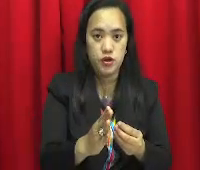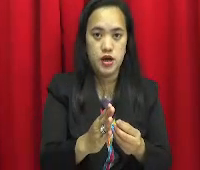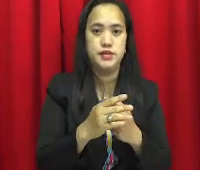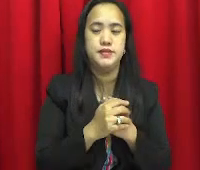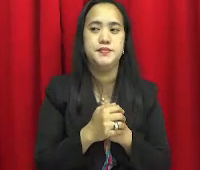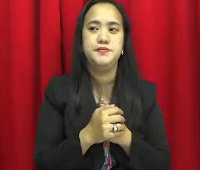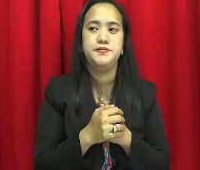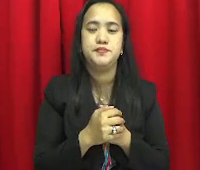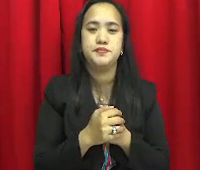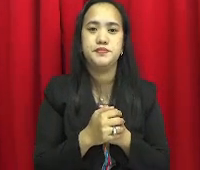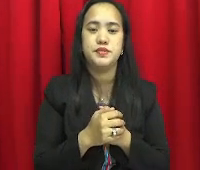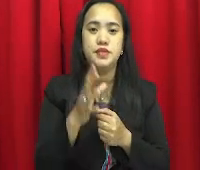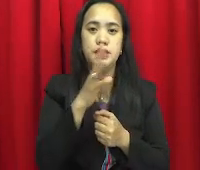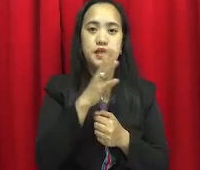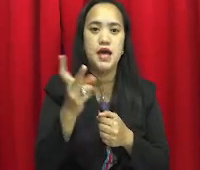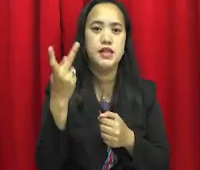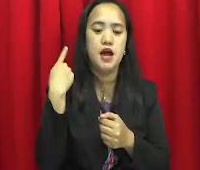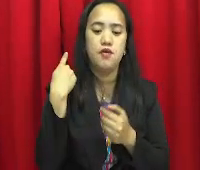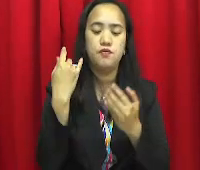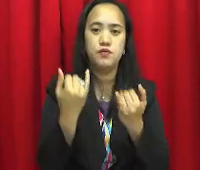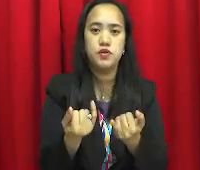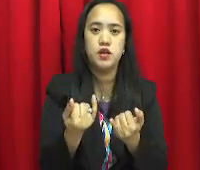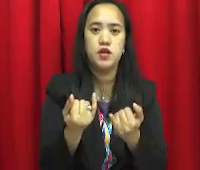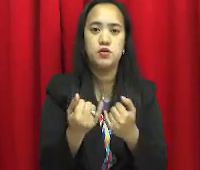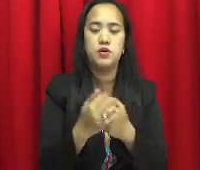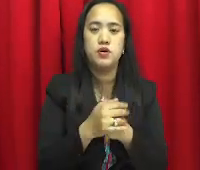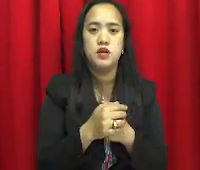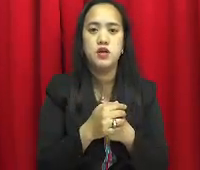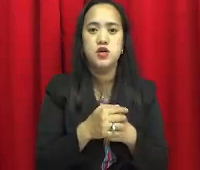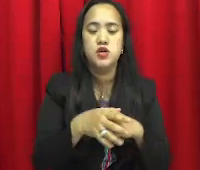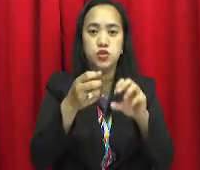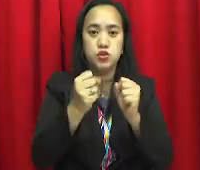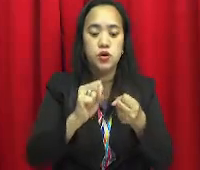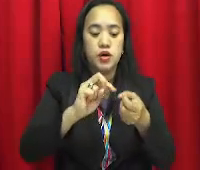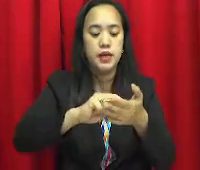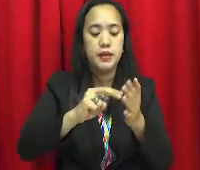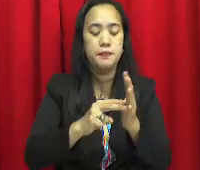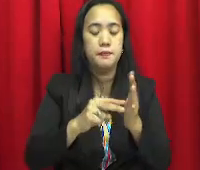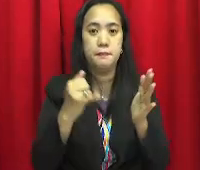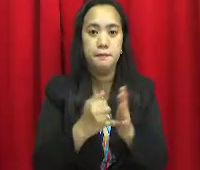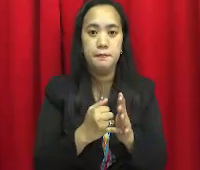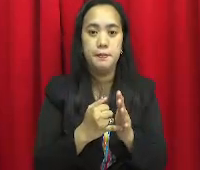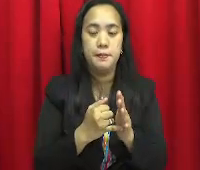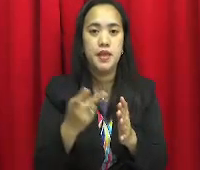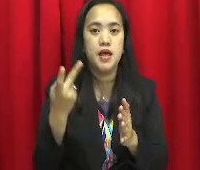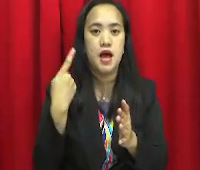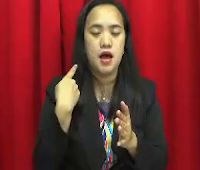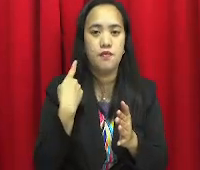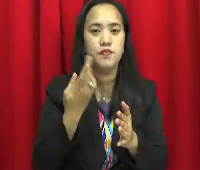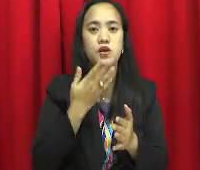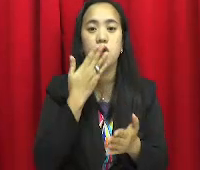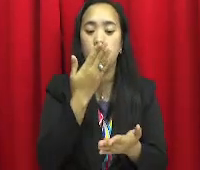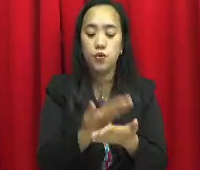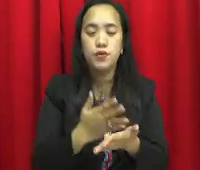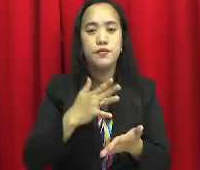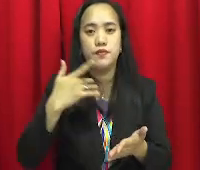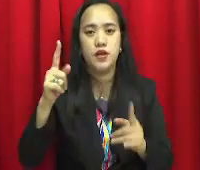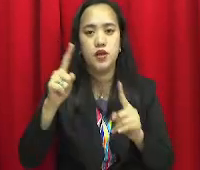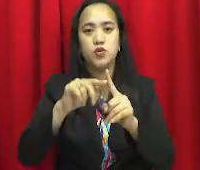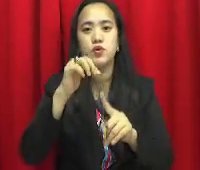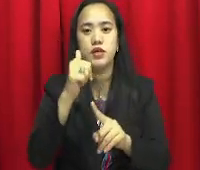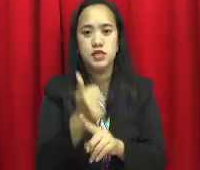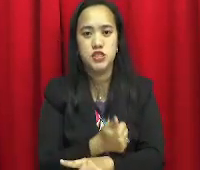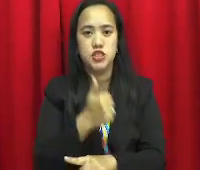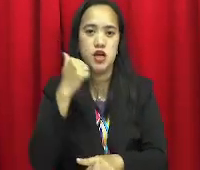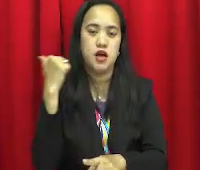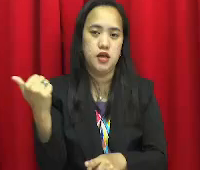di ba? Poor wives kayo eh. Yeah. So, ibig sabihin, mainit ang damdamin sa isa't isa. Yeah. Di ba? Yes.